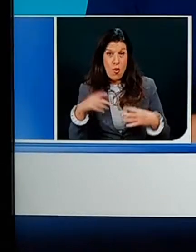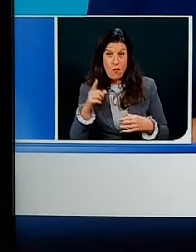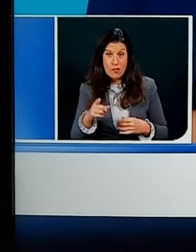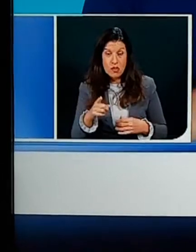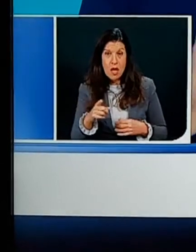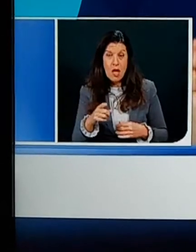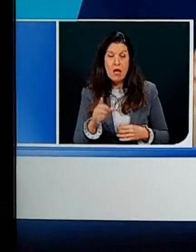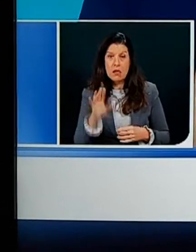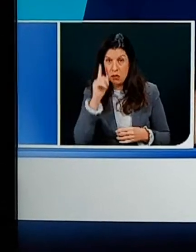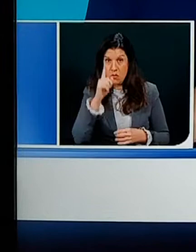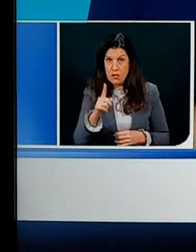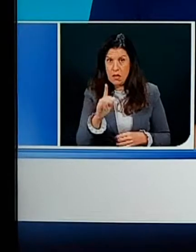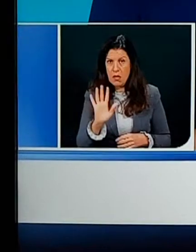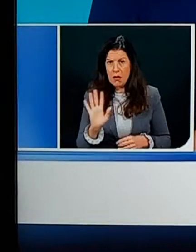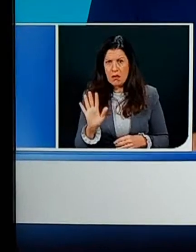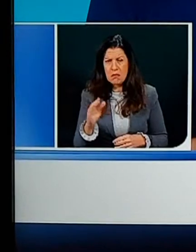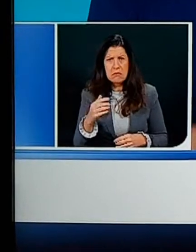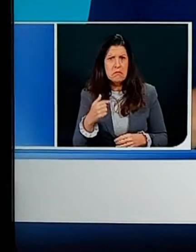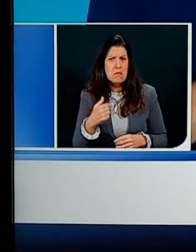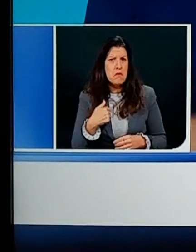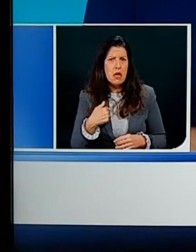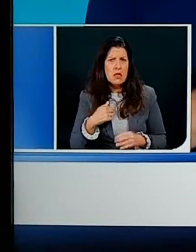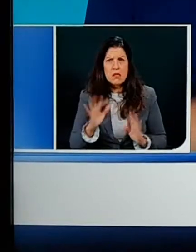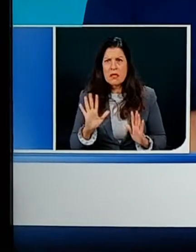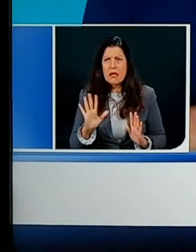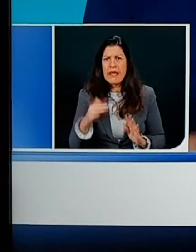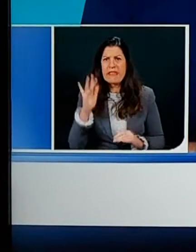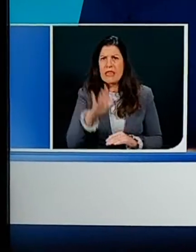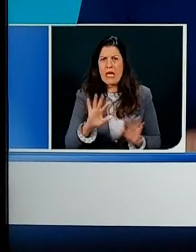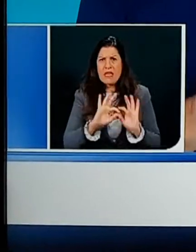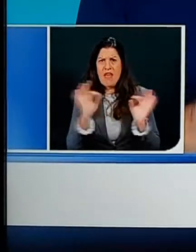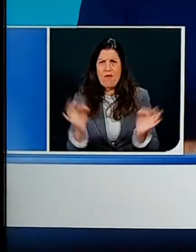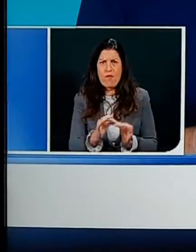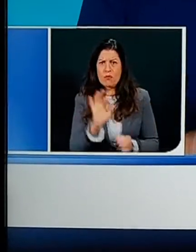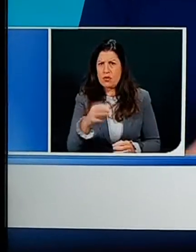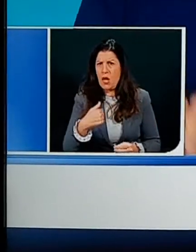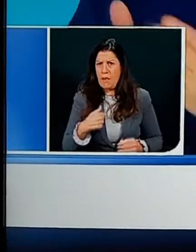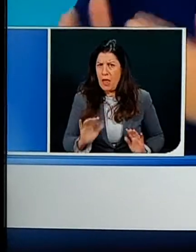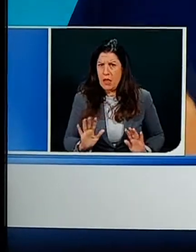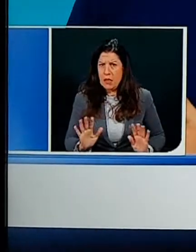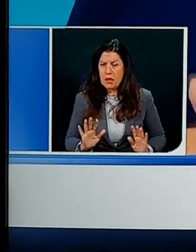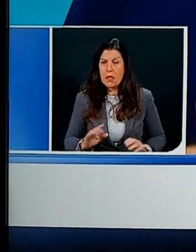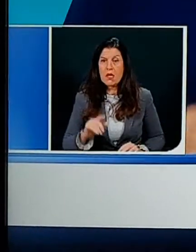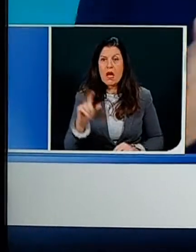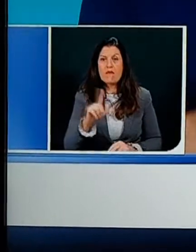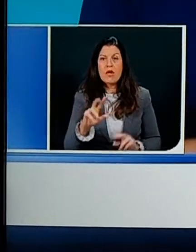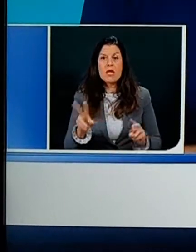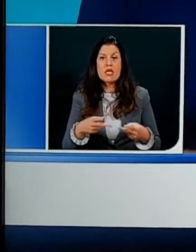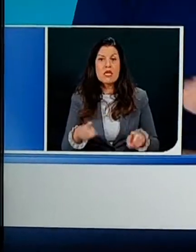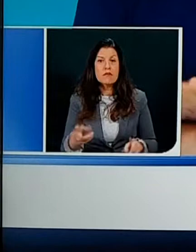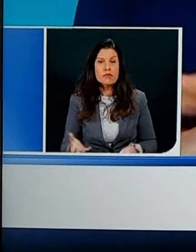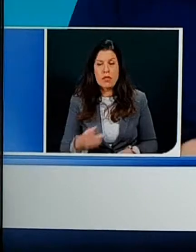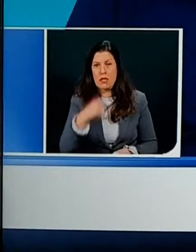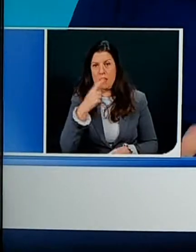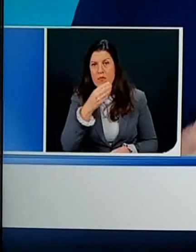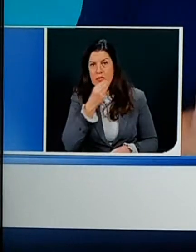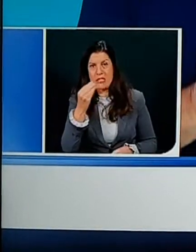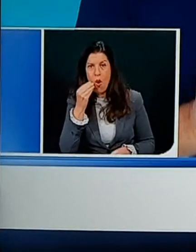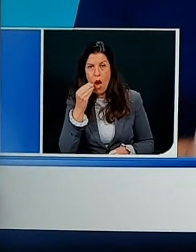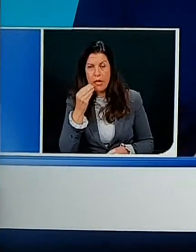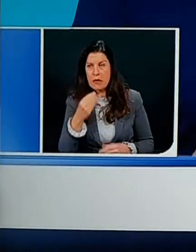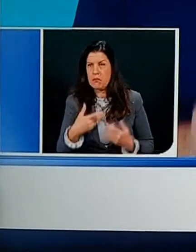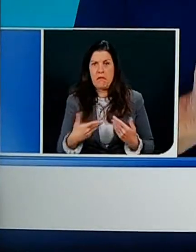אגב, אין לי לא דבר ולא חצי דבר מול הפורום, אבל לא יכול להיות. וסיפרו לנו על הצהרונים, לא היה ואין